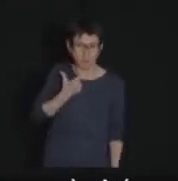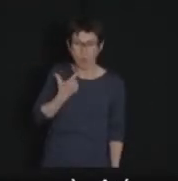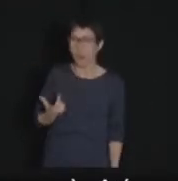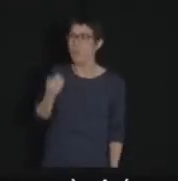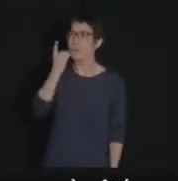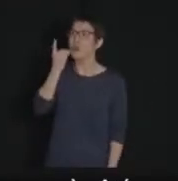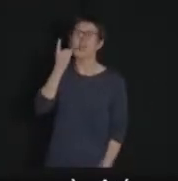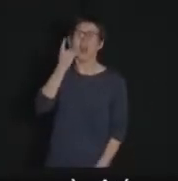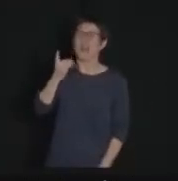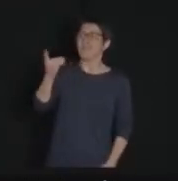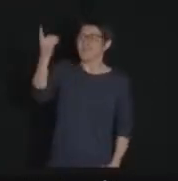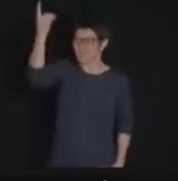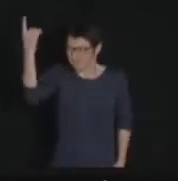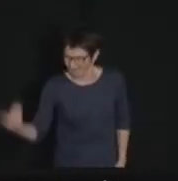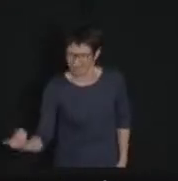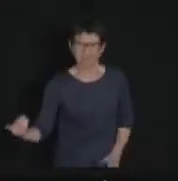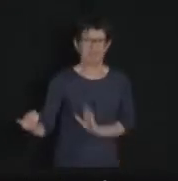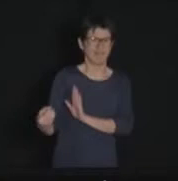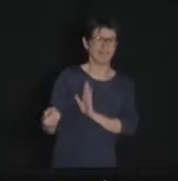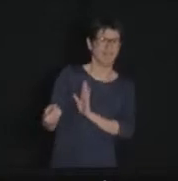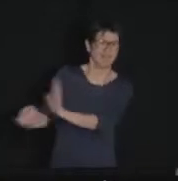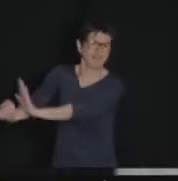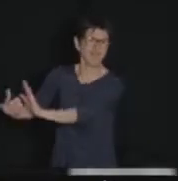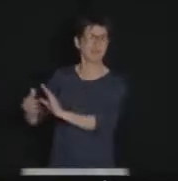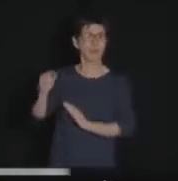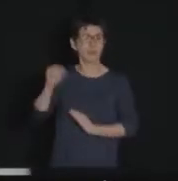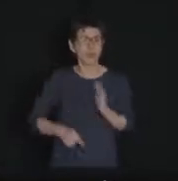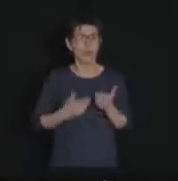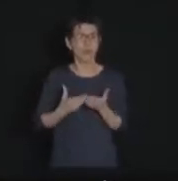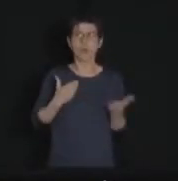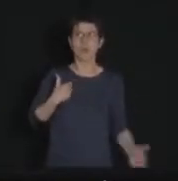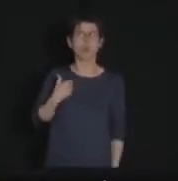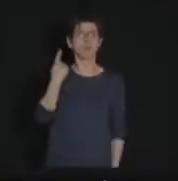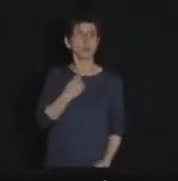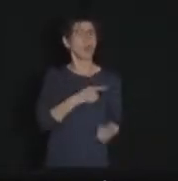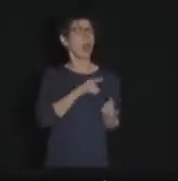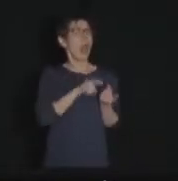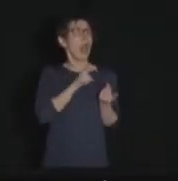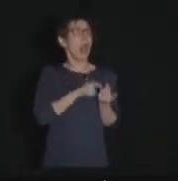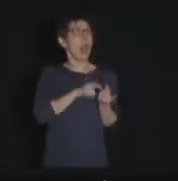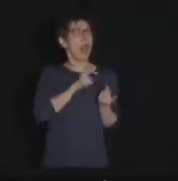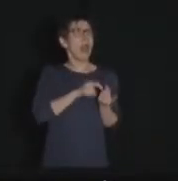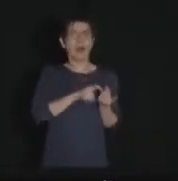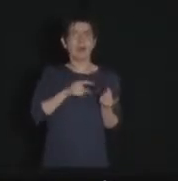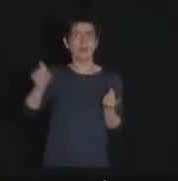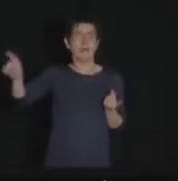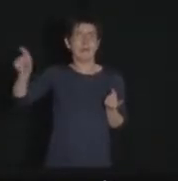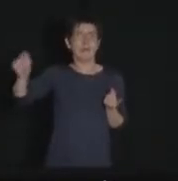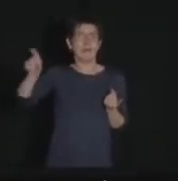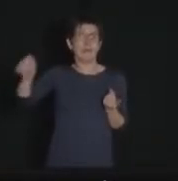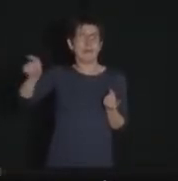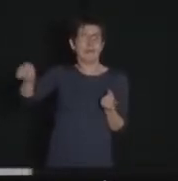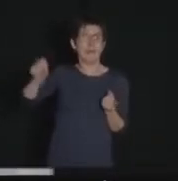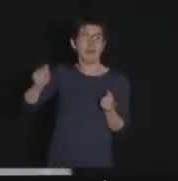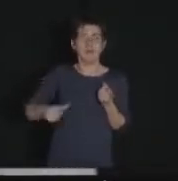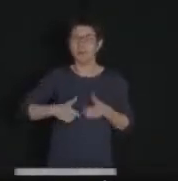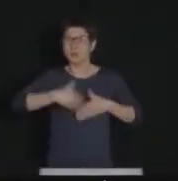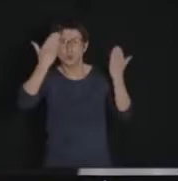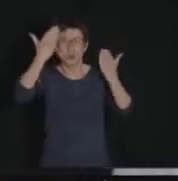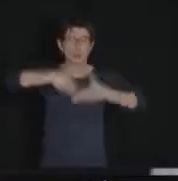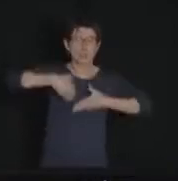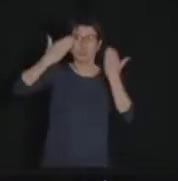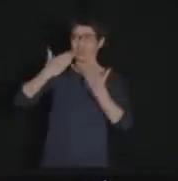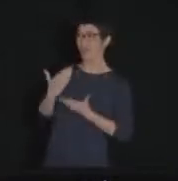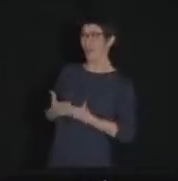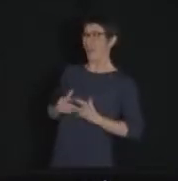la déconnexion, ça veut dire, mais posez une bonne fois ce fichu smartphone de côté et ne pas attendre sans cesse d'y rendre des comptes tout le